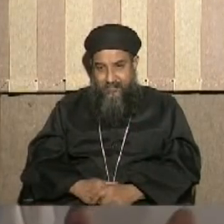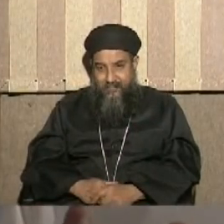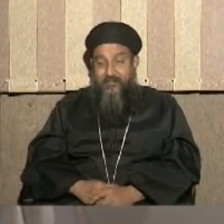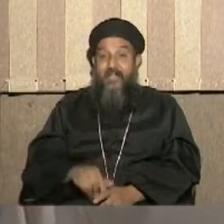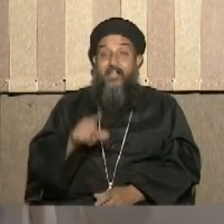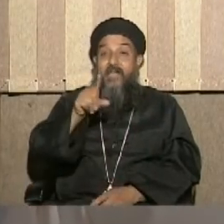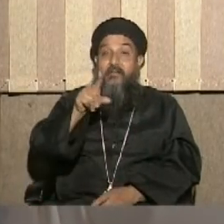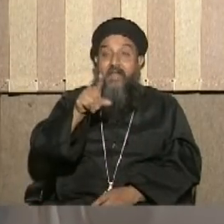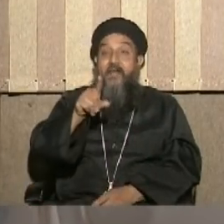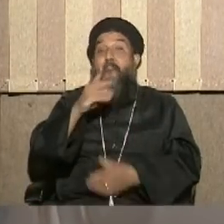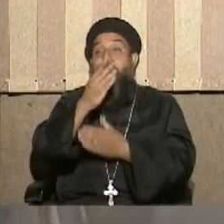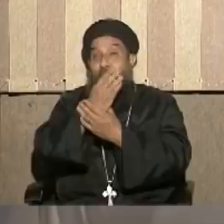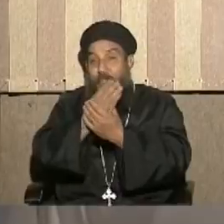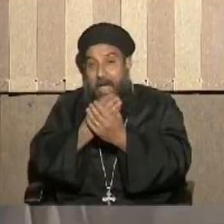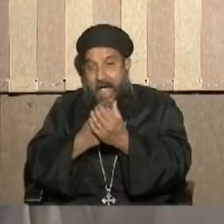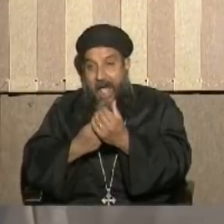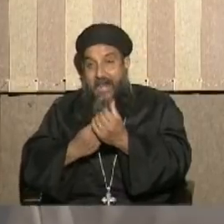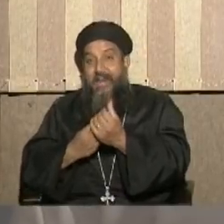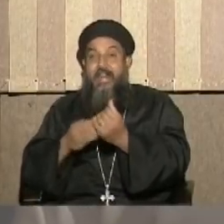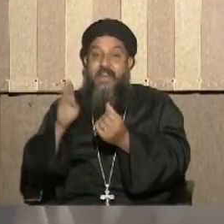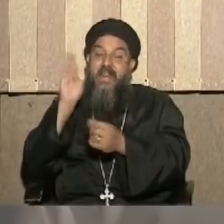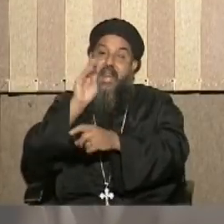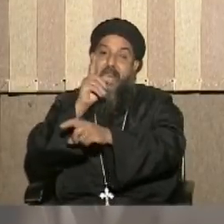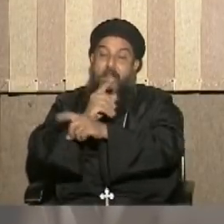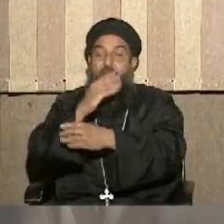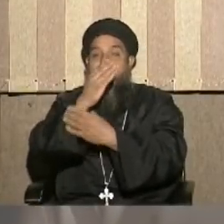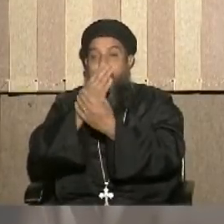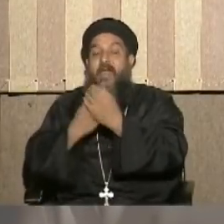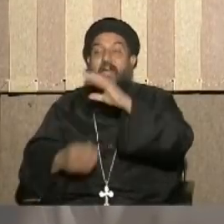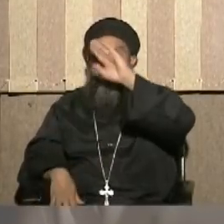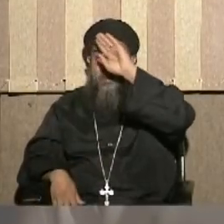إن طلبنا الله فإنه يظهر لنا،